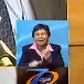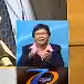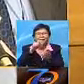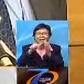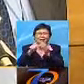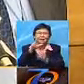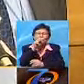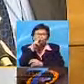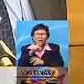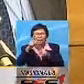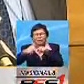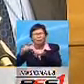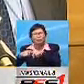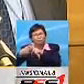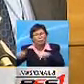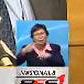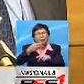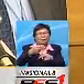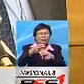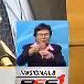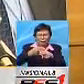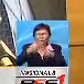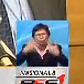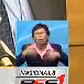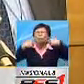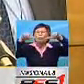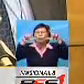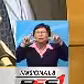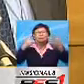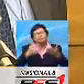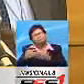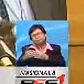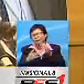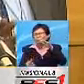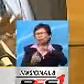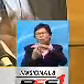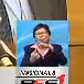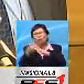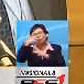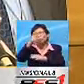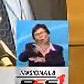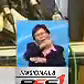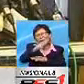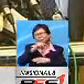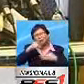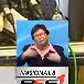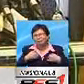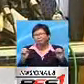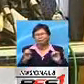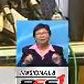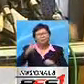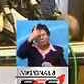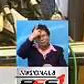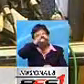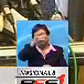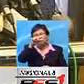macam-macam. Tetapi benda itu sudah popular dengan nama tersebut. Jadi tak timbul langsung untuk nak mengharamkan. Datuk